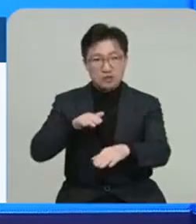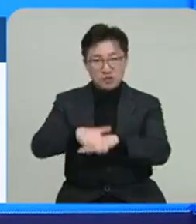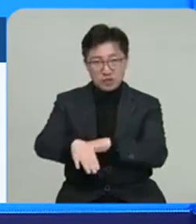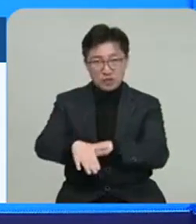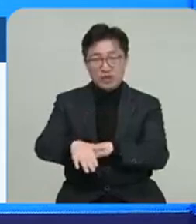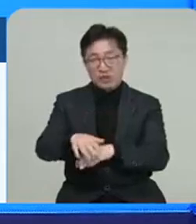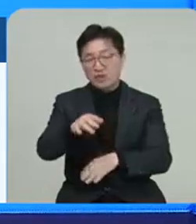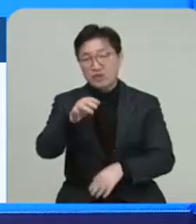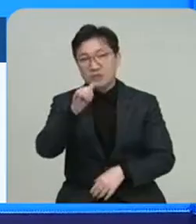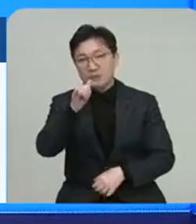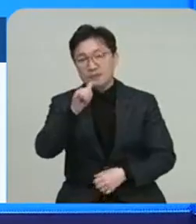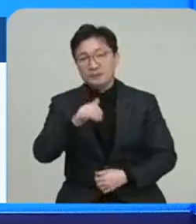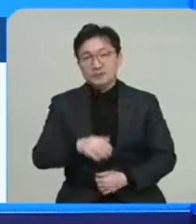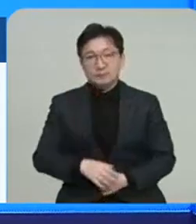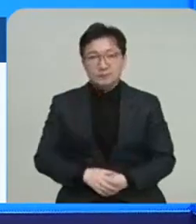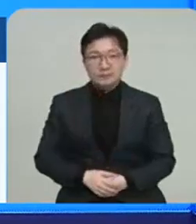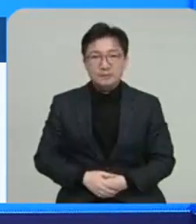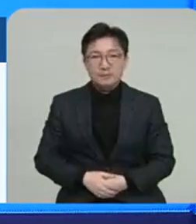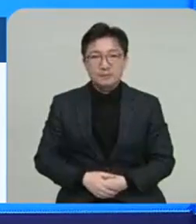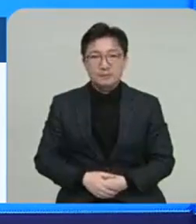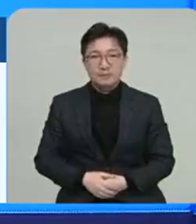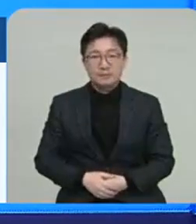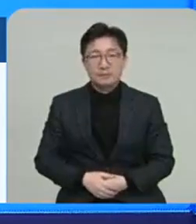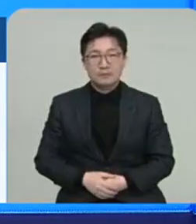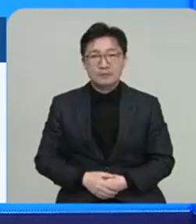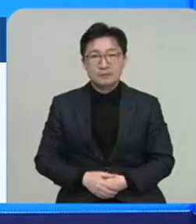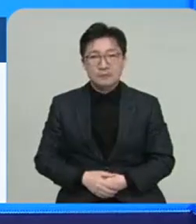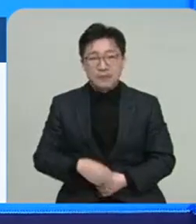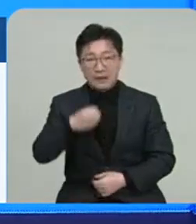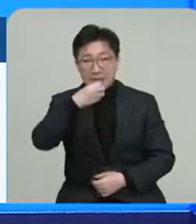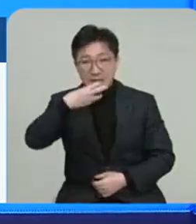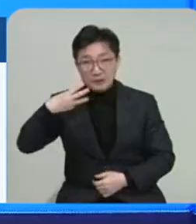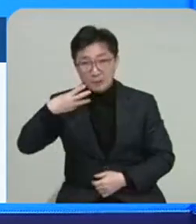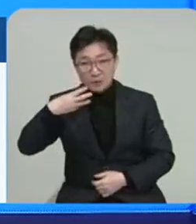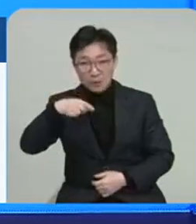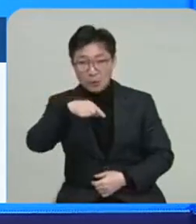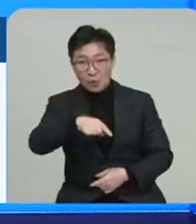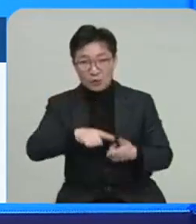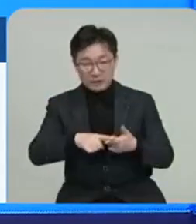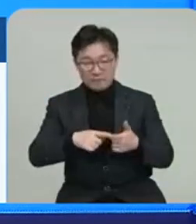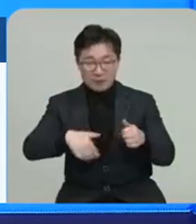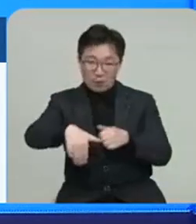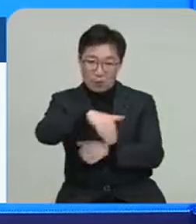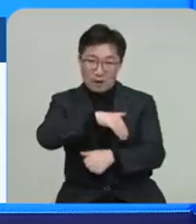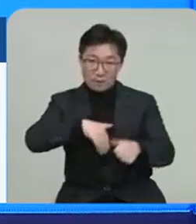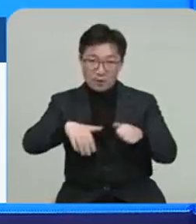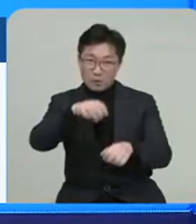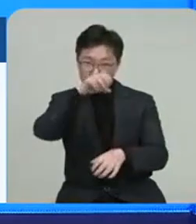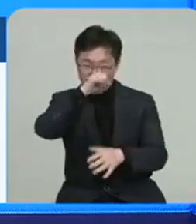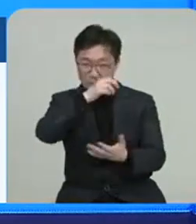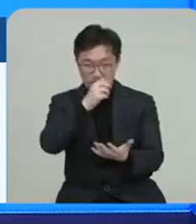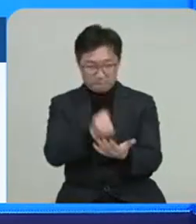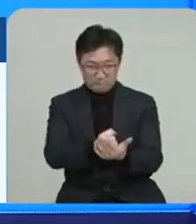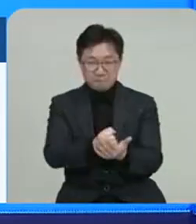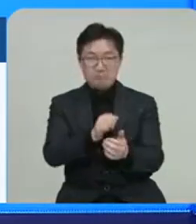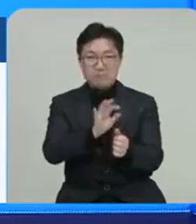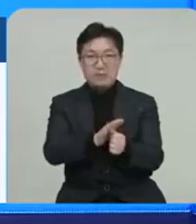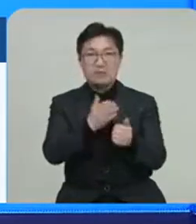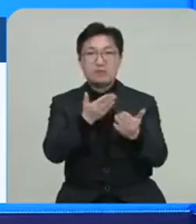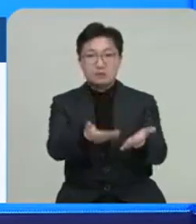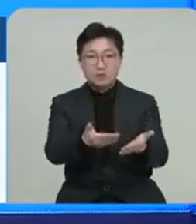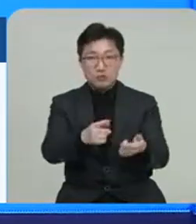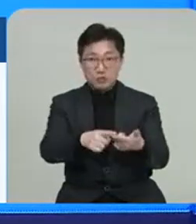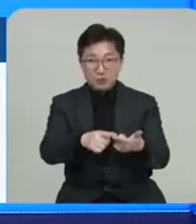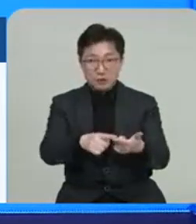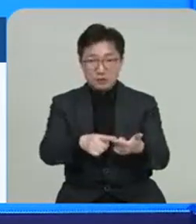스마트 제조혁신 프로젝트가 되겠습니다. 삼성도 기업하기 좋은 전라북도에 삼성의